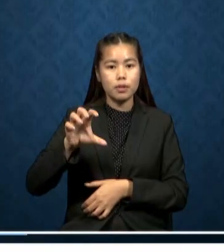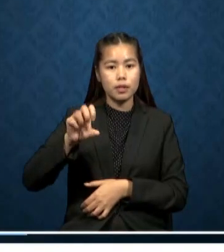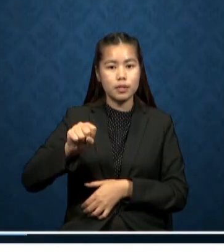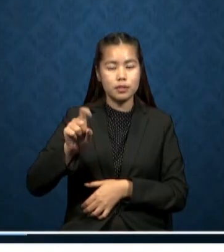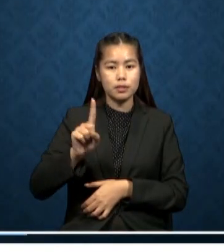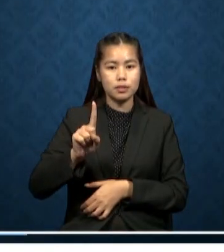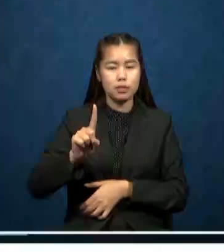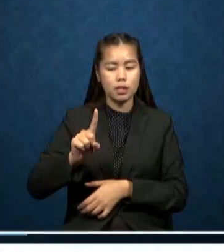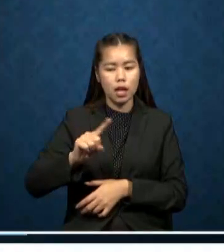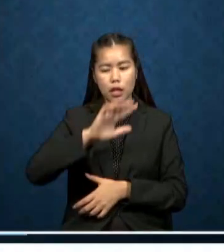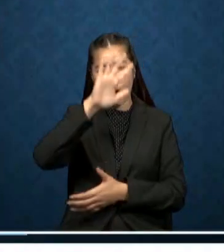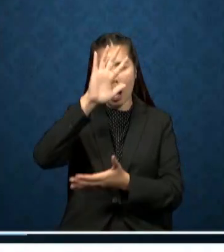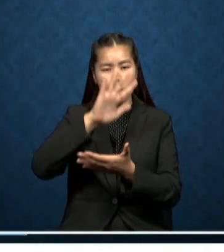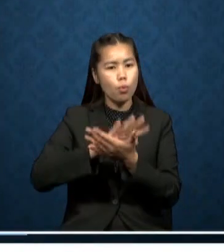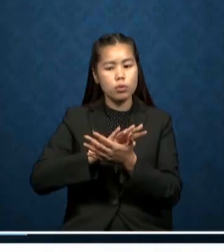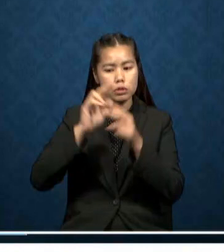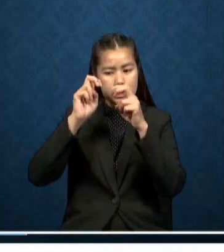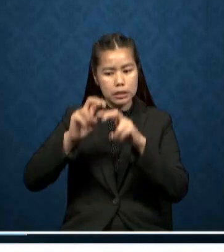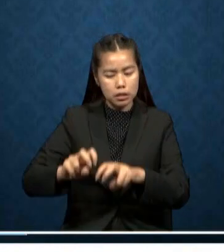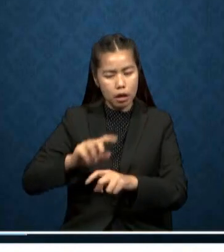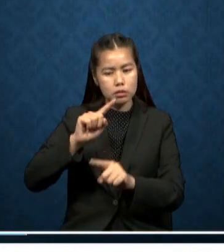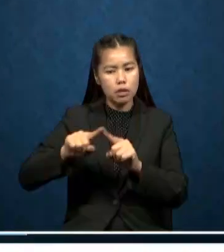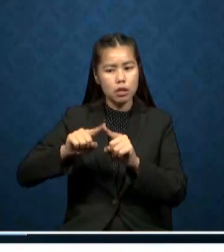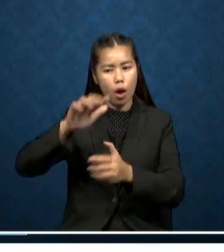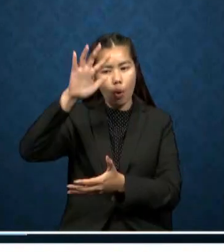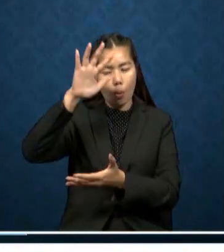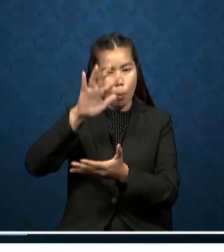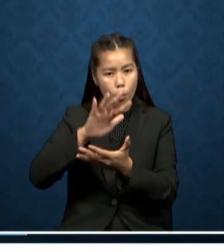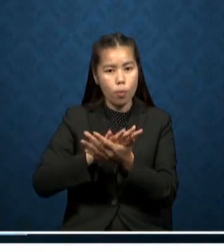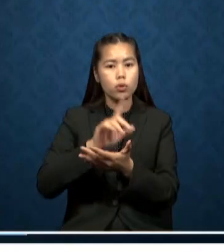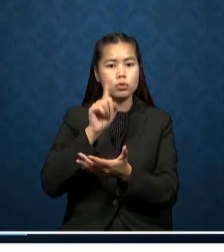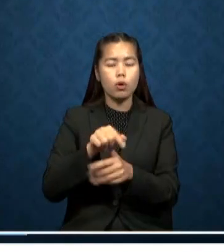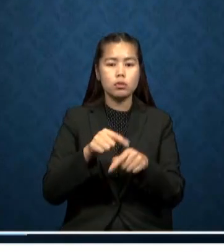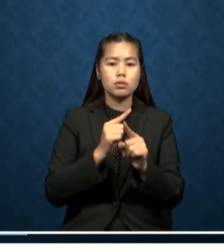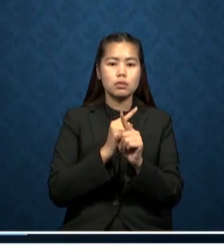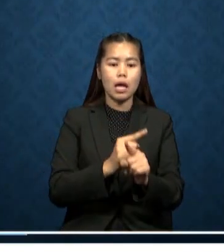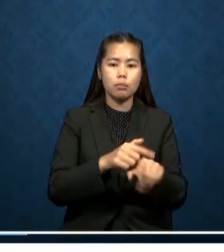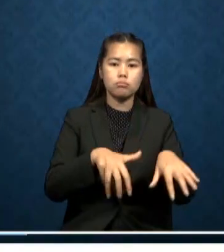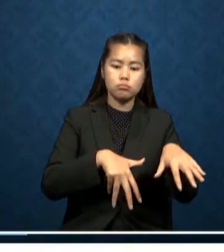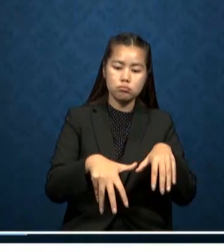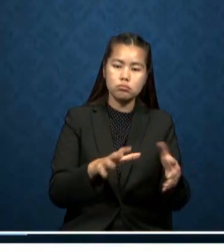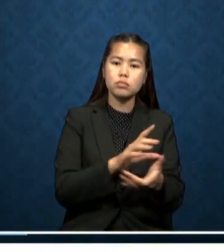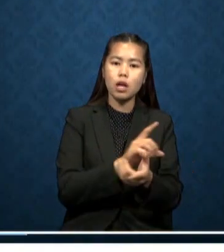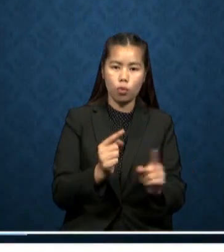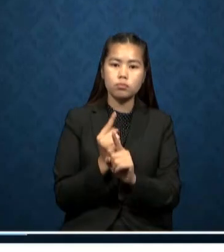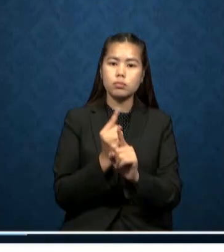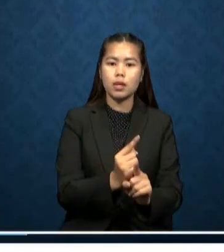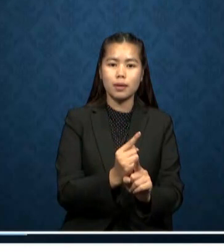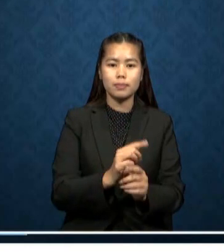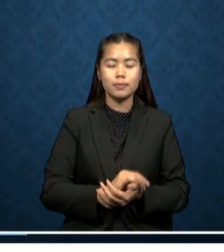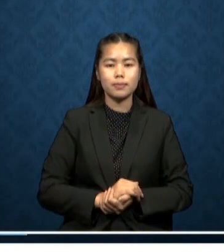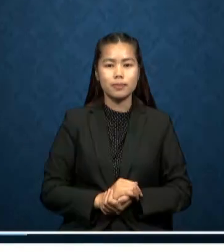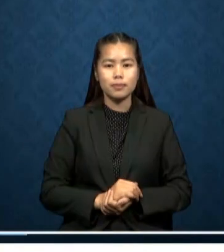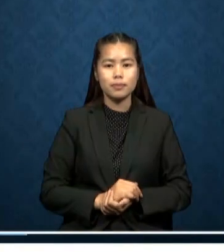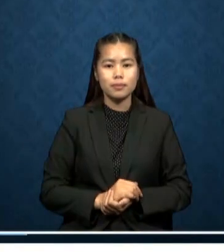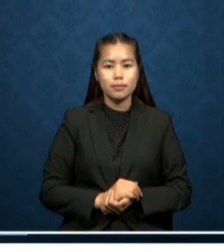ท้ายทุกงานที่จะตกลงใจปฏิบัติต้องสอดคล้องเกื้อกูลกับภูมิสังคมที่เราเข้าไปปฏิบัติใน